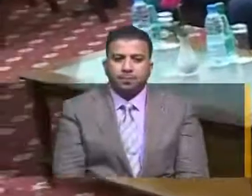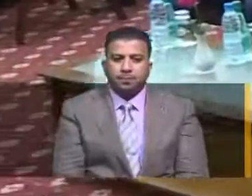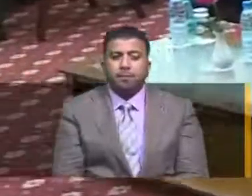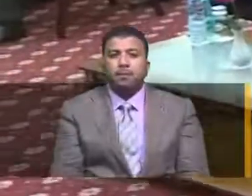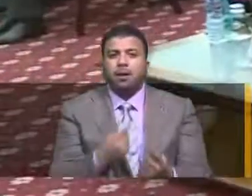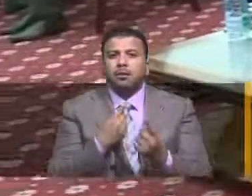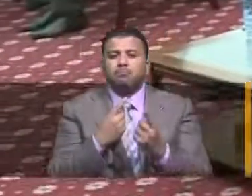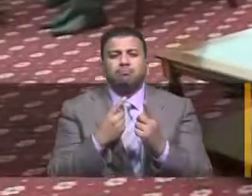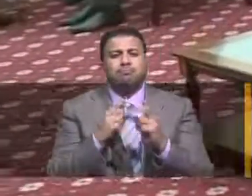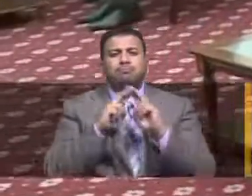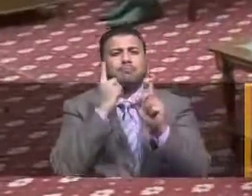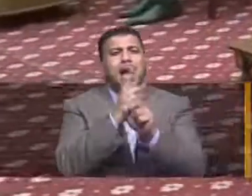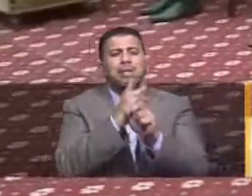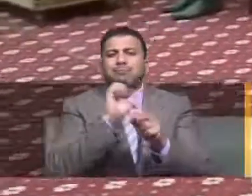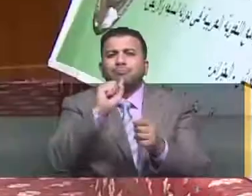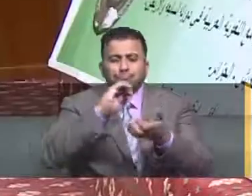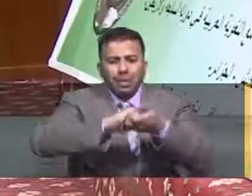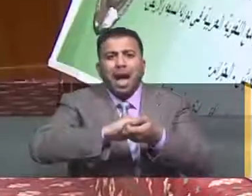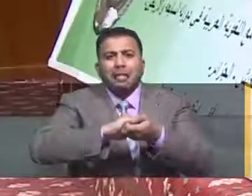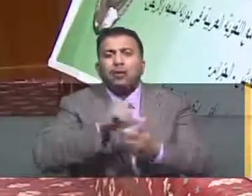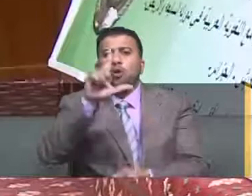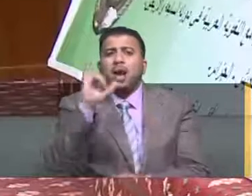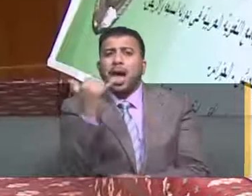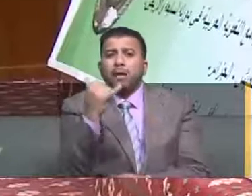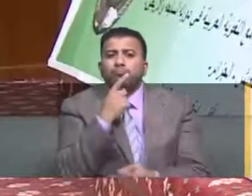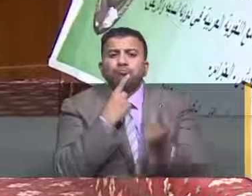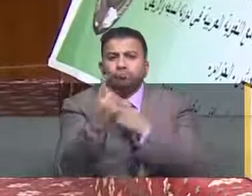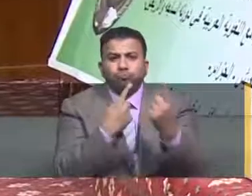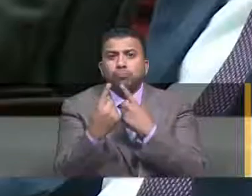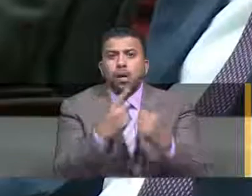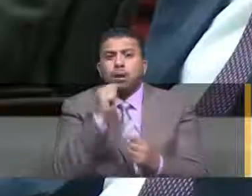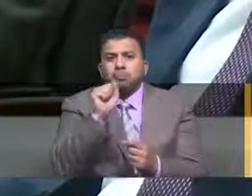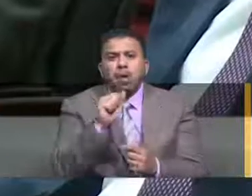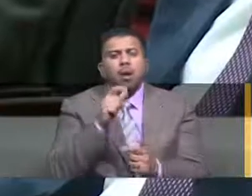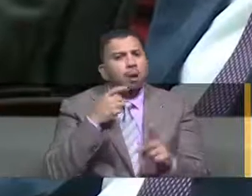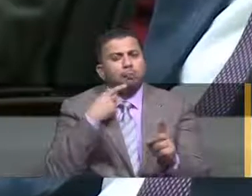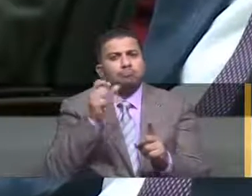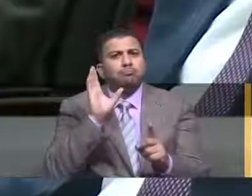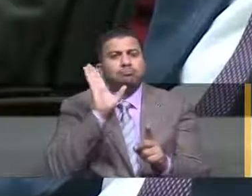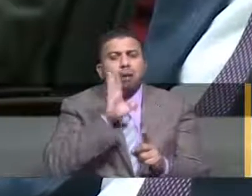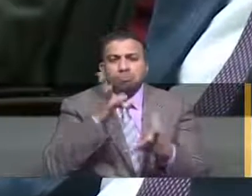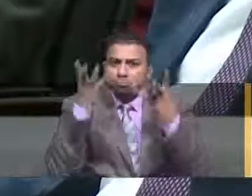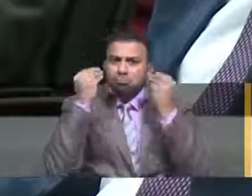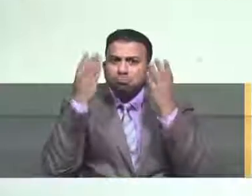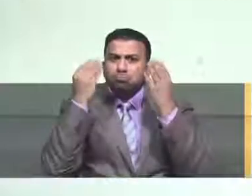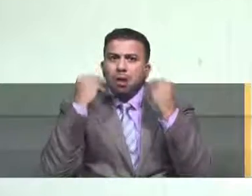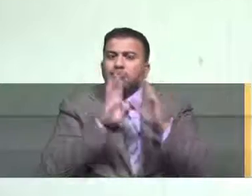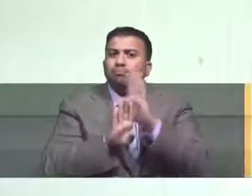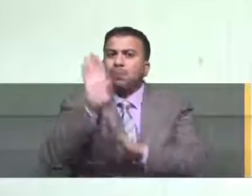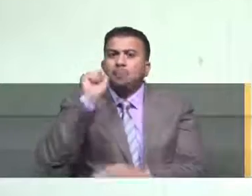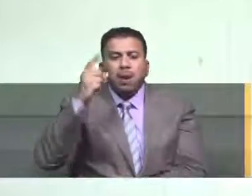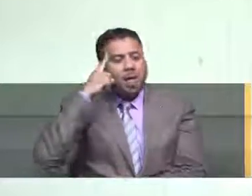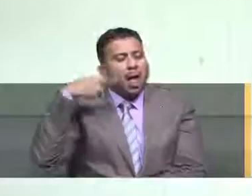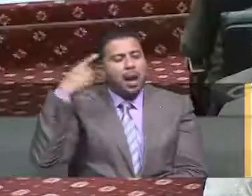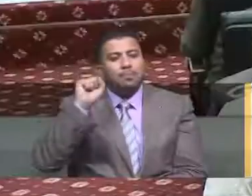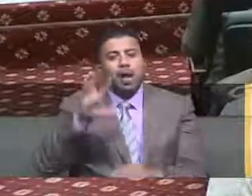لقاء اتحاد المجامع اللغوية العربية بالجزائر جاء من أجل توحيد المجامع ودفع قوي لعلم المصطلح، إضافة لتجسيد حلم